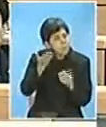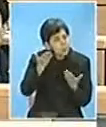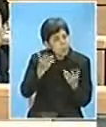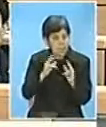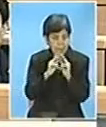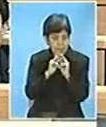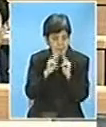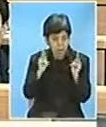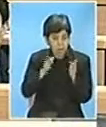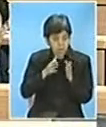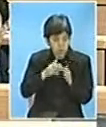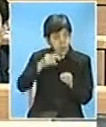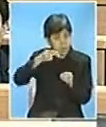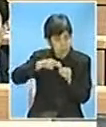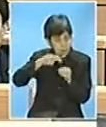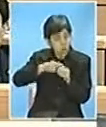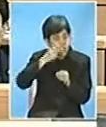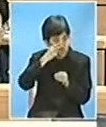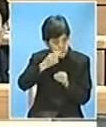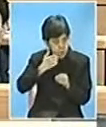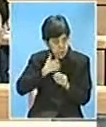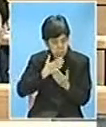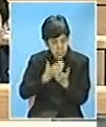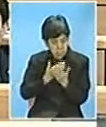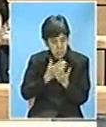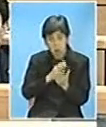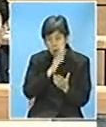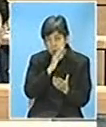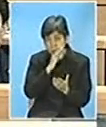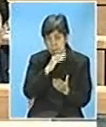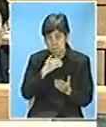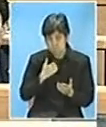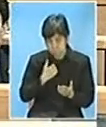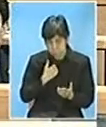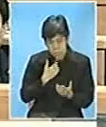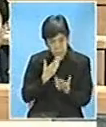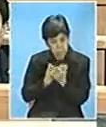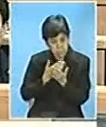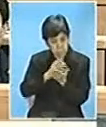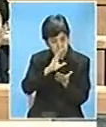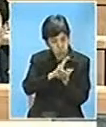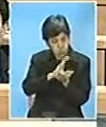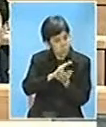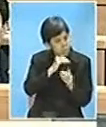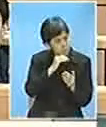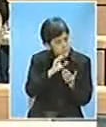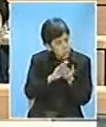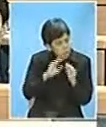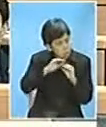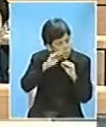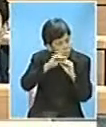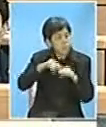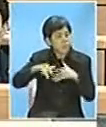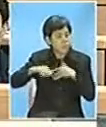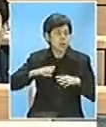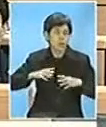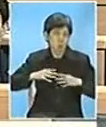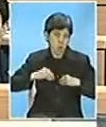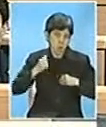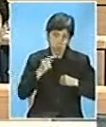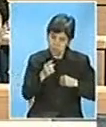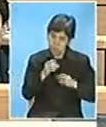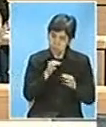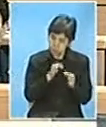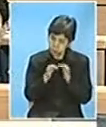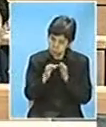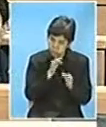การการพลังงานก็ติดตามอยู่ว่าราคาถ้าเกิดว่ามีความต้นทุนที่สูงขึ้นจริงนะครับเพราะว่าสังคมก็ยอมรับได้แต่ต้องตอบโจทย์